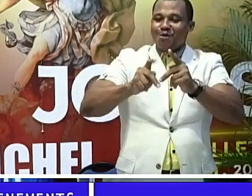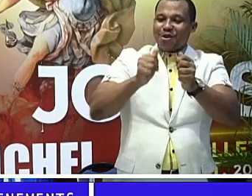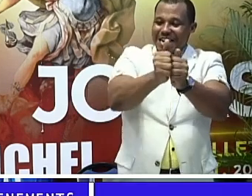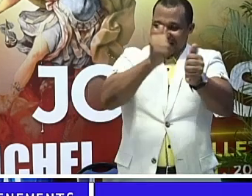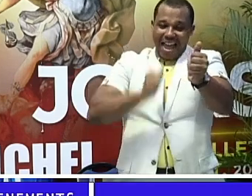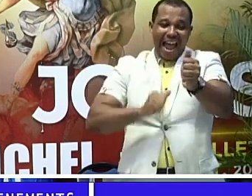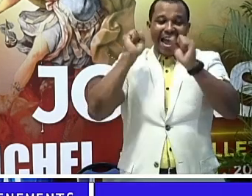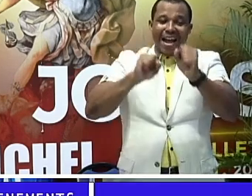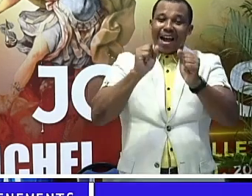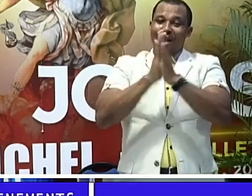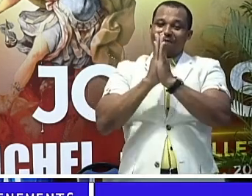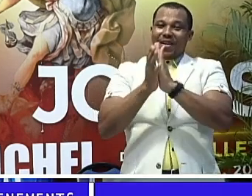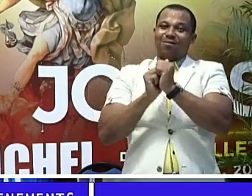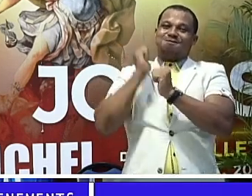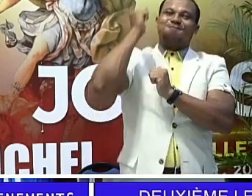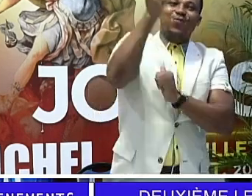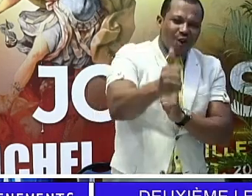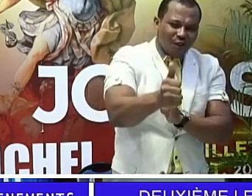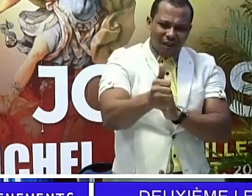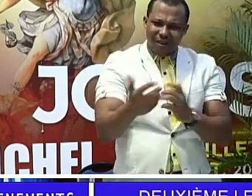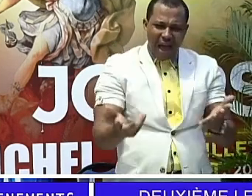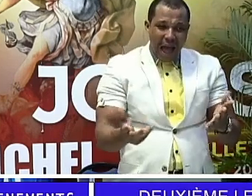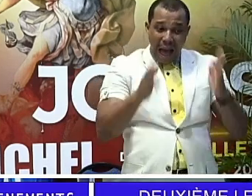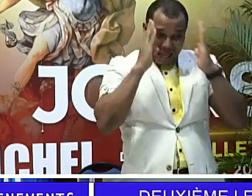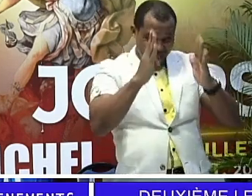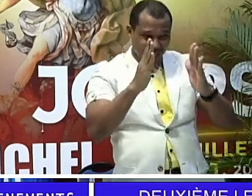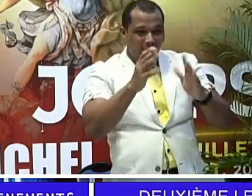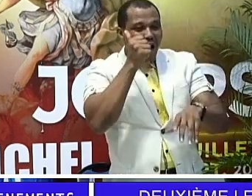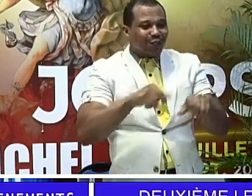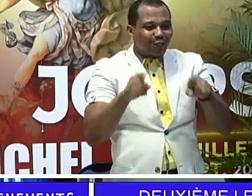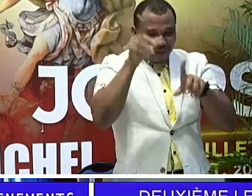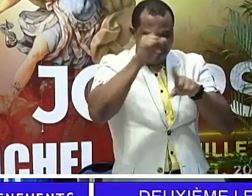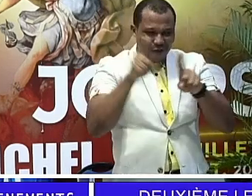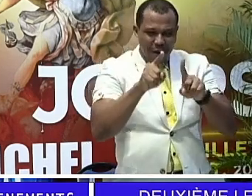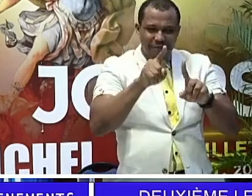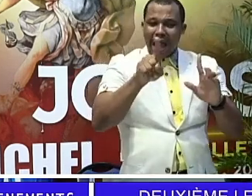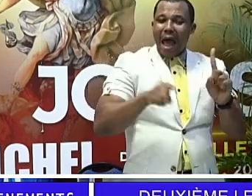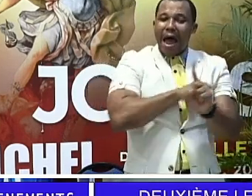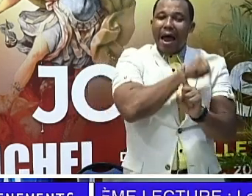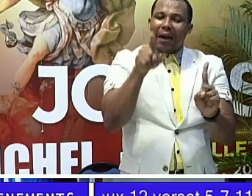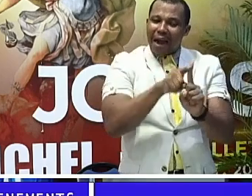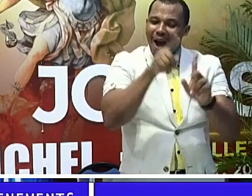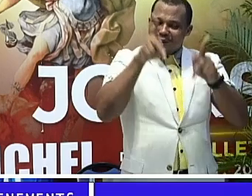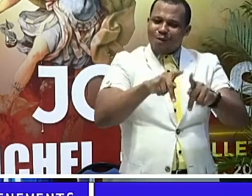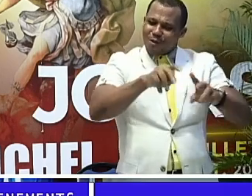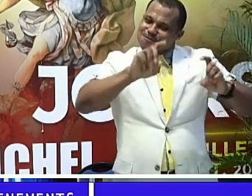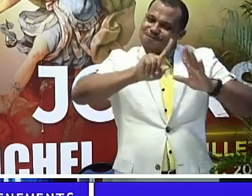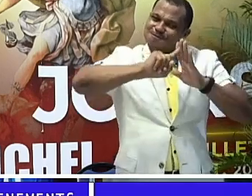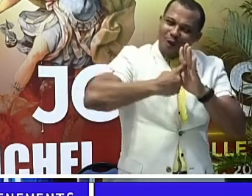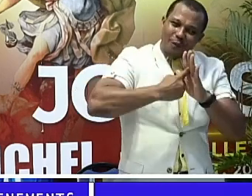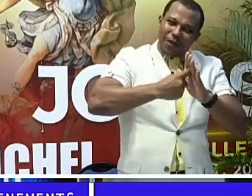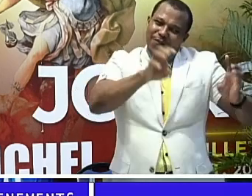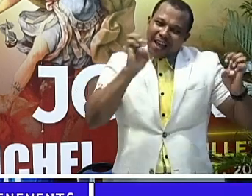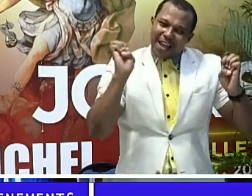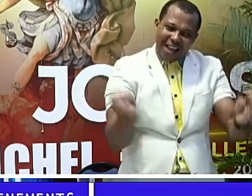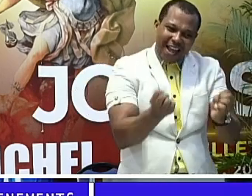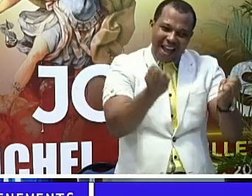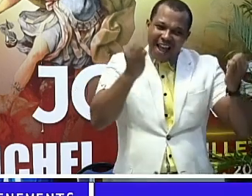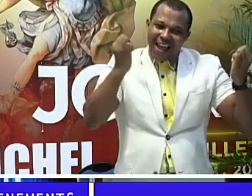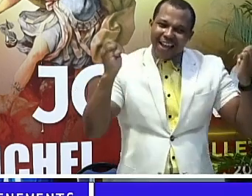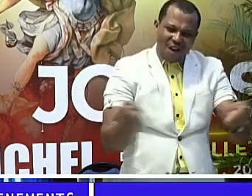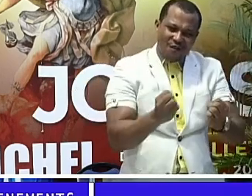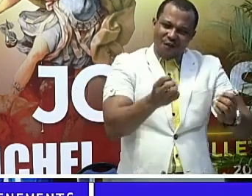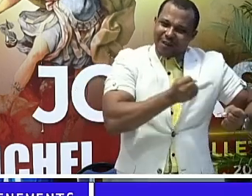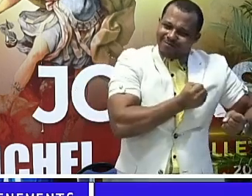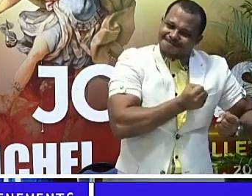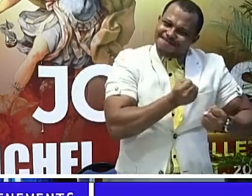parole? Parce que qui s'allie, Frère Maxime Yo? Lorsqu'on commence à faire effort dans la vie, lorsqu'on commence à faire des sacrifices